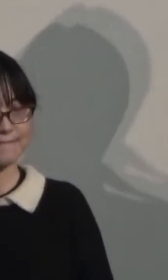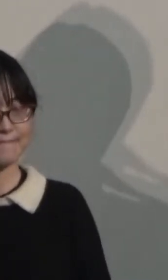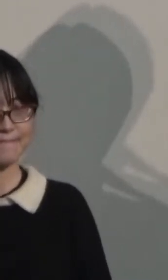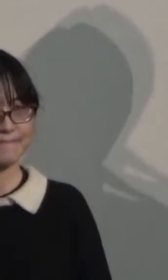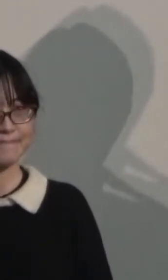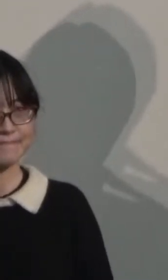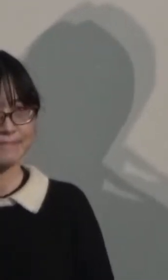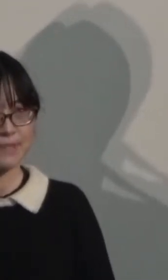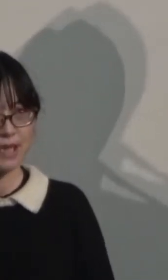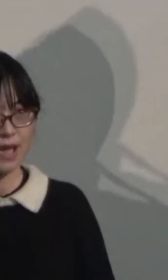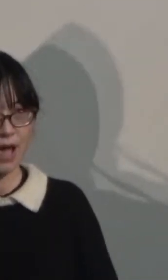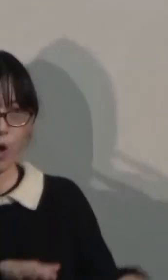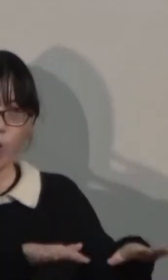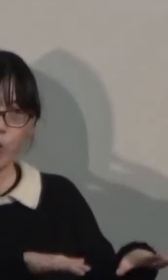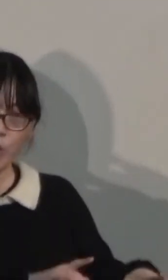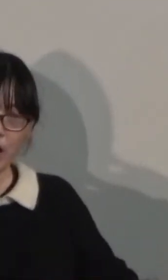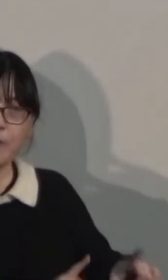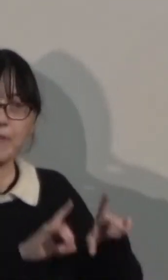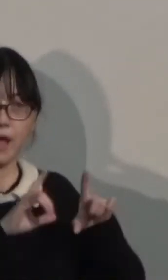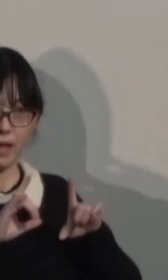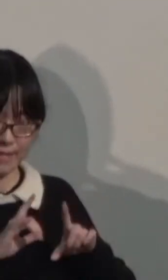一人の子供が答えました。